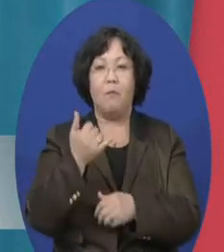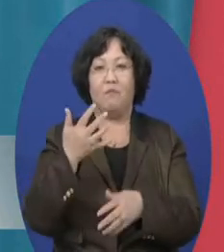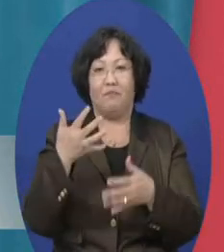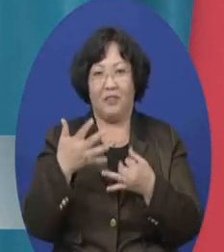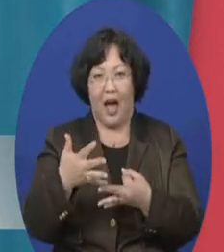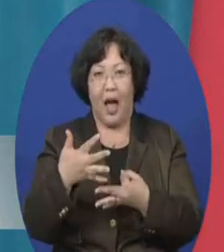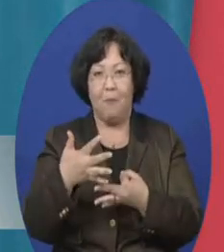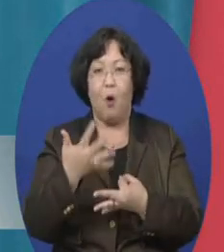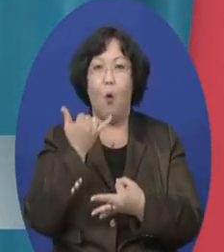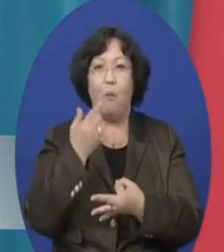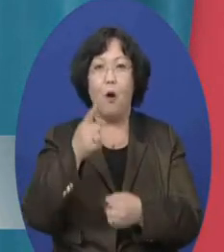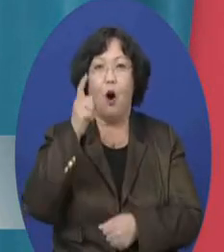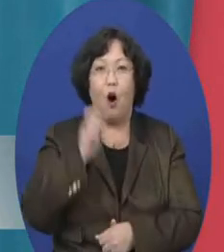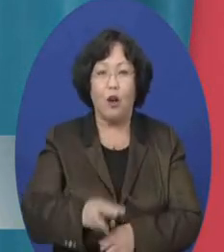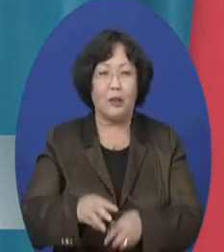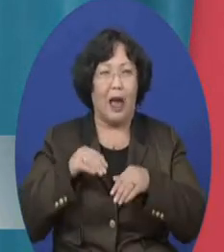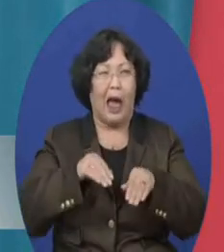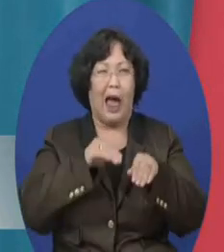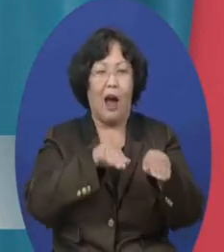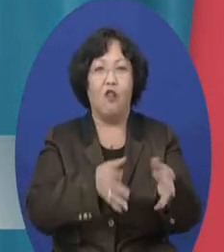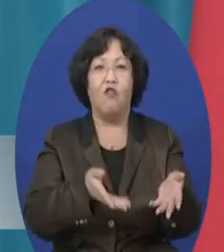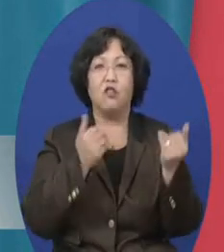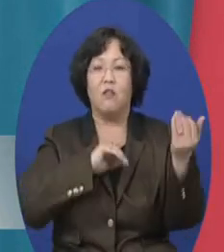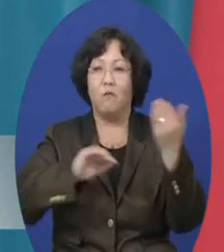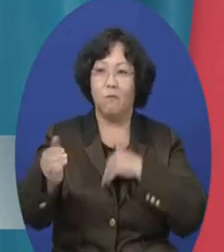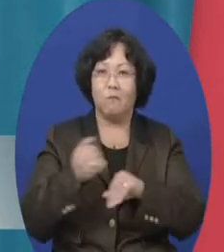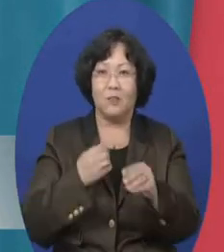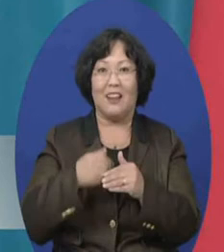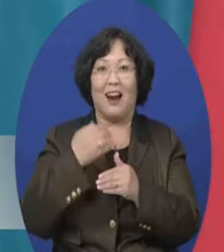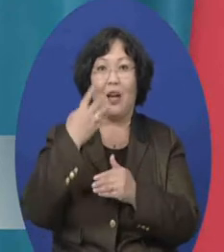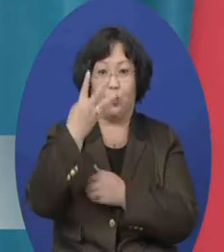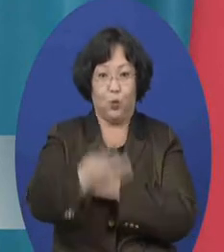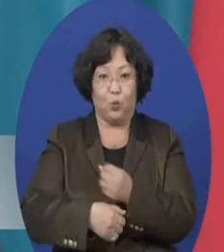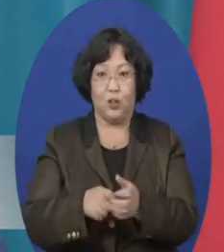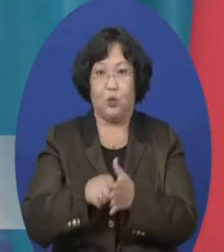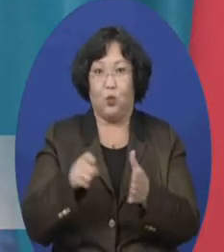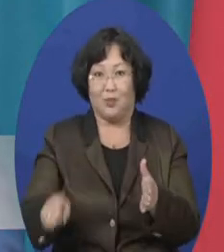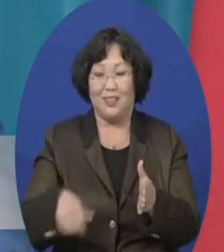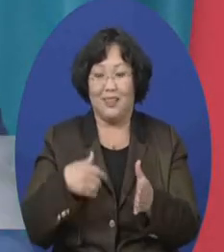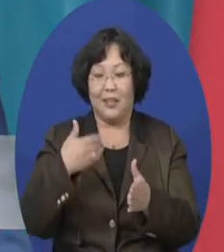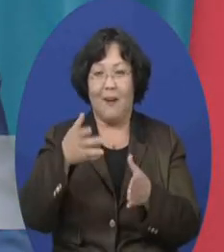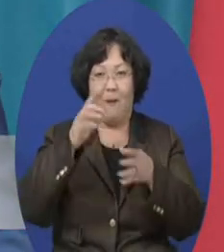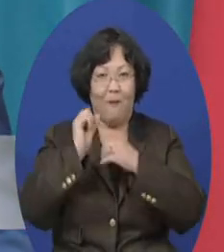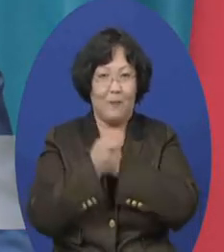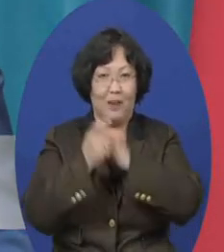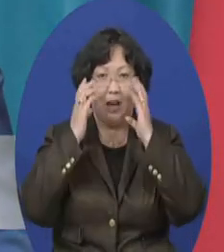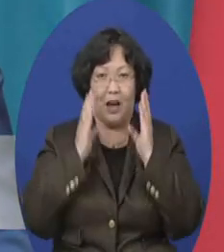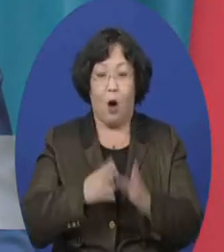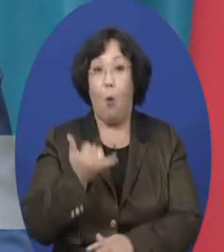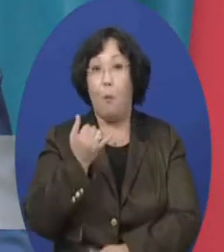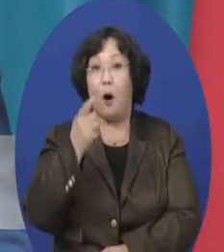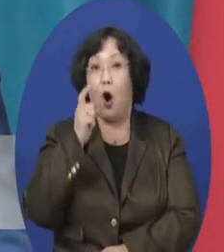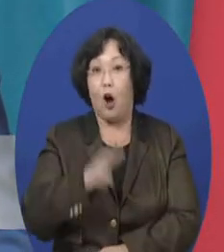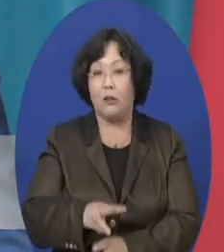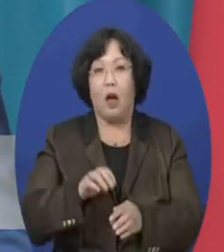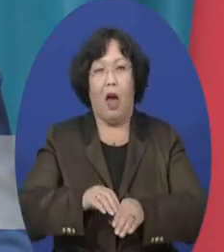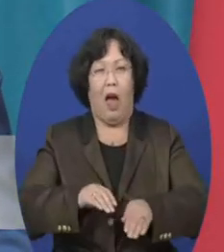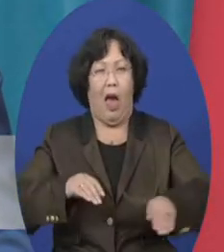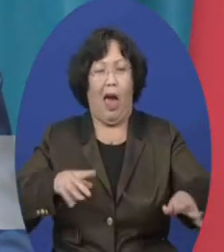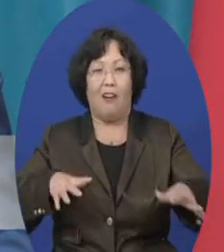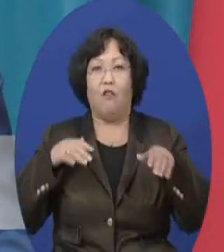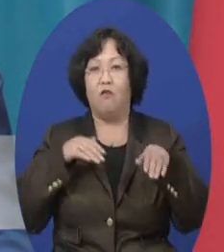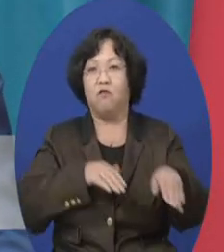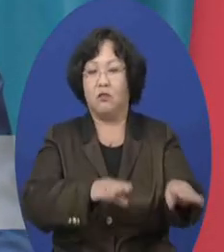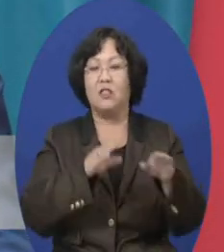төвчрлийг бууруулахад ирэх 4 жил онцгой анхаарч ажиллана. За тийм ч учраас одоо улсын төсвөөс Улаанбаатар хотын төвчрлийг